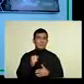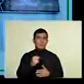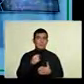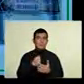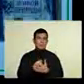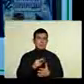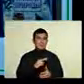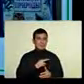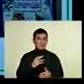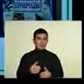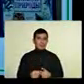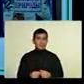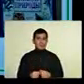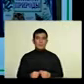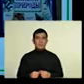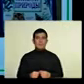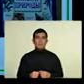Я.